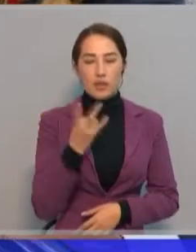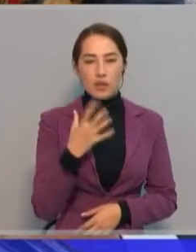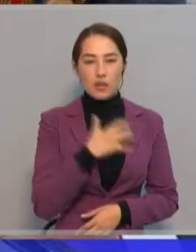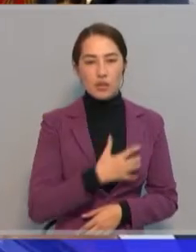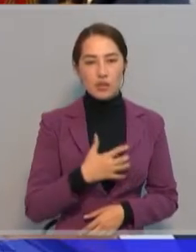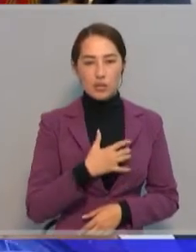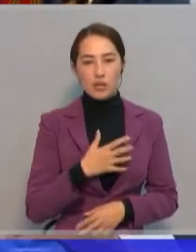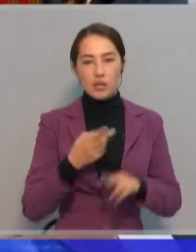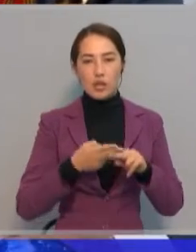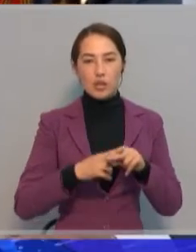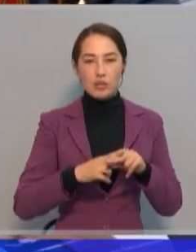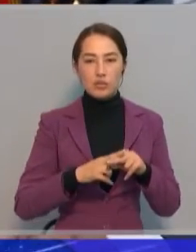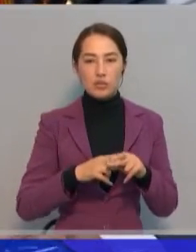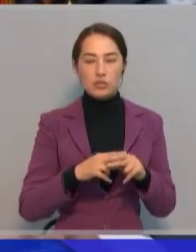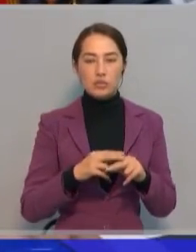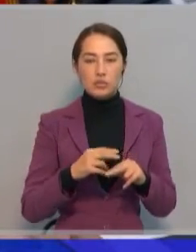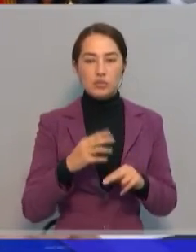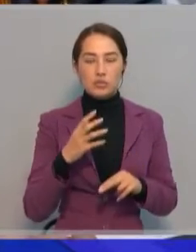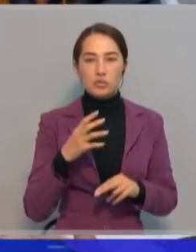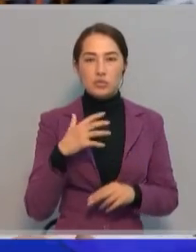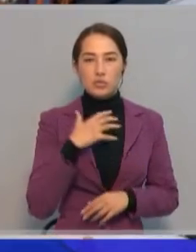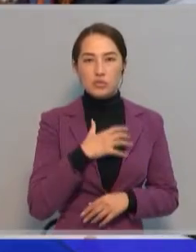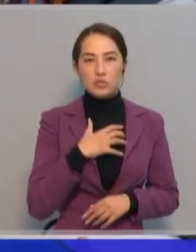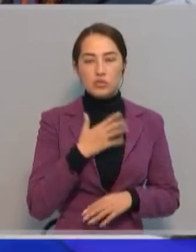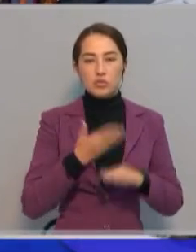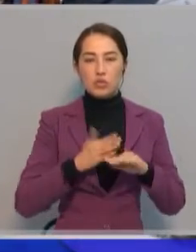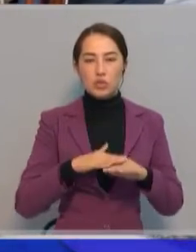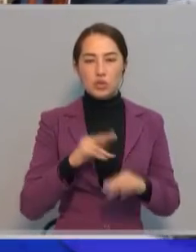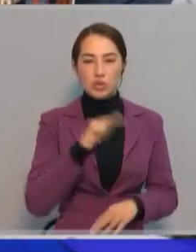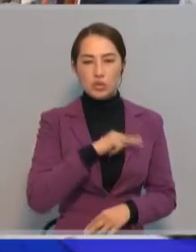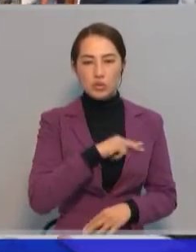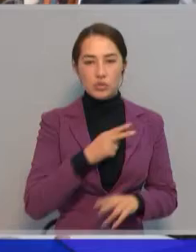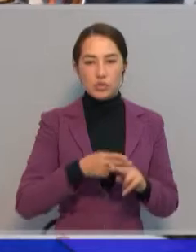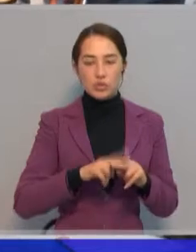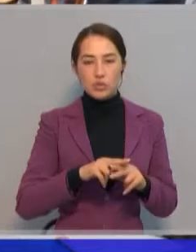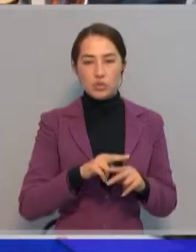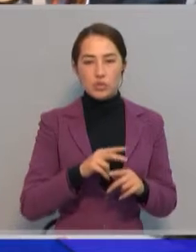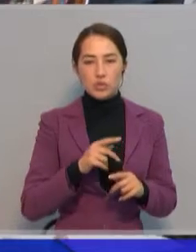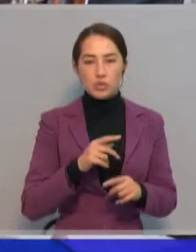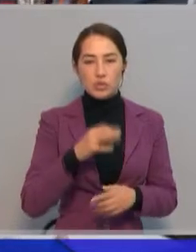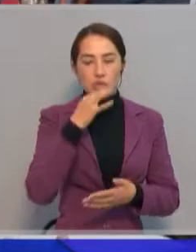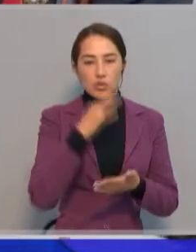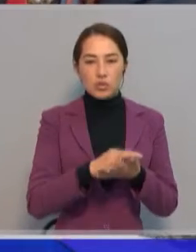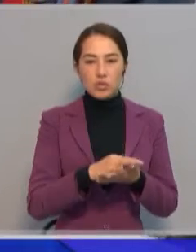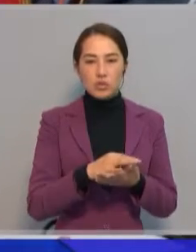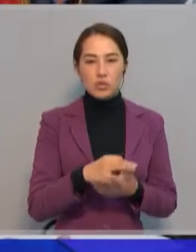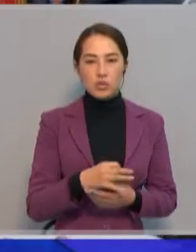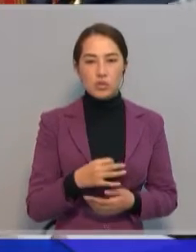Қазақ елі болу үшін ол өте ауыр жұмыс, ол жауапты. Ал